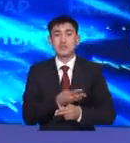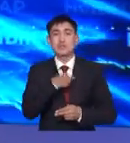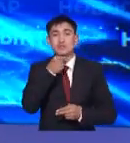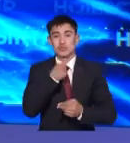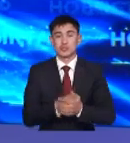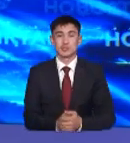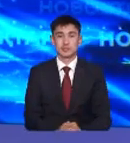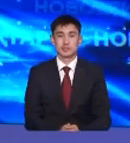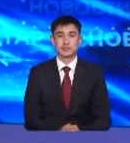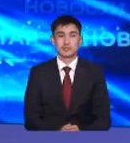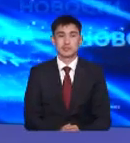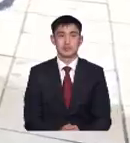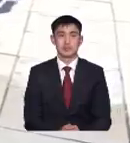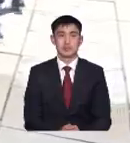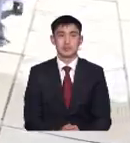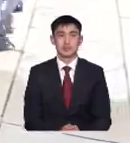взрослые.